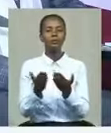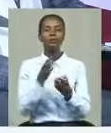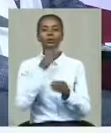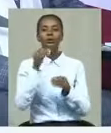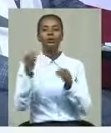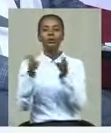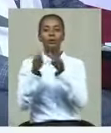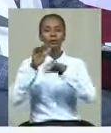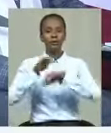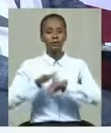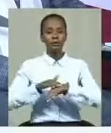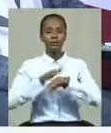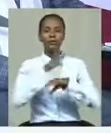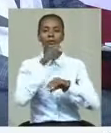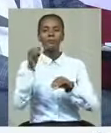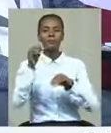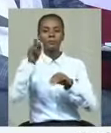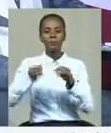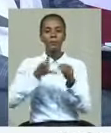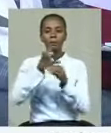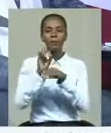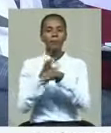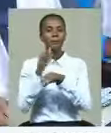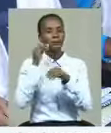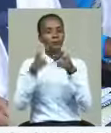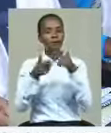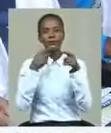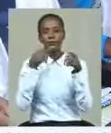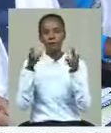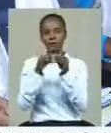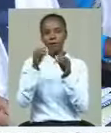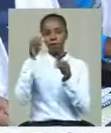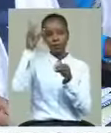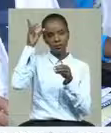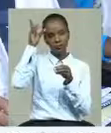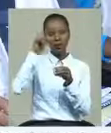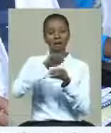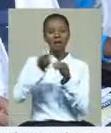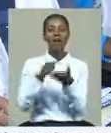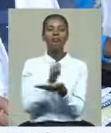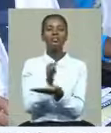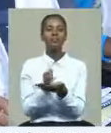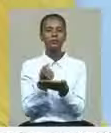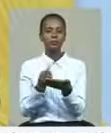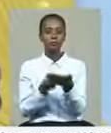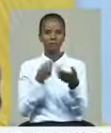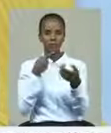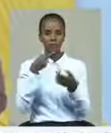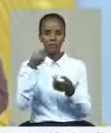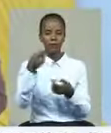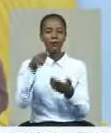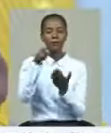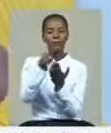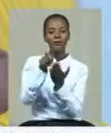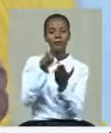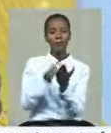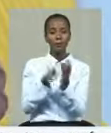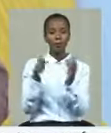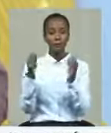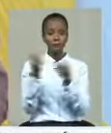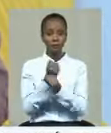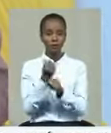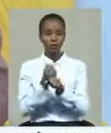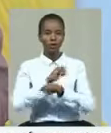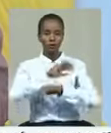ላይ የተገኙት የደቡብ ክልል ምክር ቤት ምክትል አፈ ጉባኤ አቶ ክፍሌ ዋና ስለ ኤጀንሲው ይህንን ብለዋል። የምዝገባውን ስራ